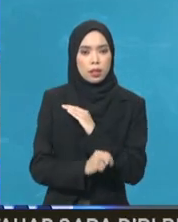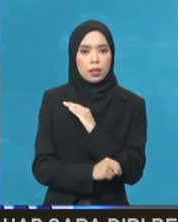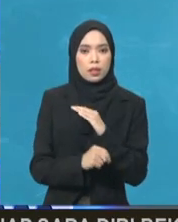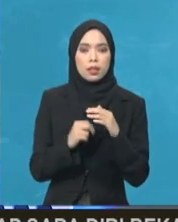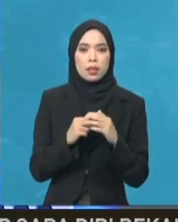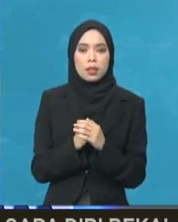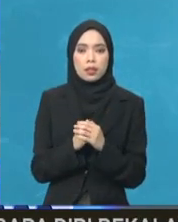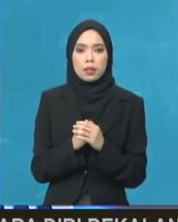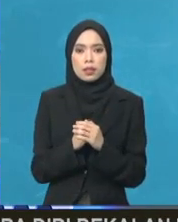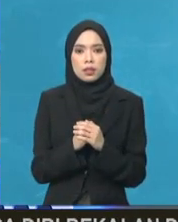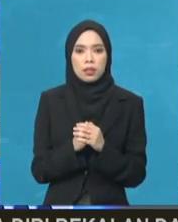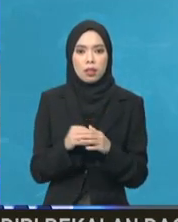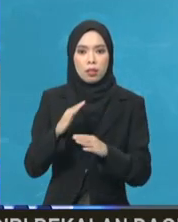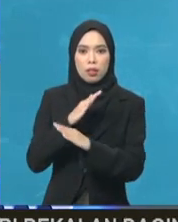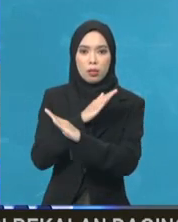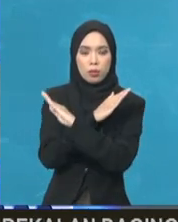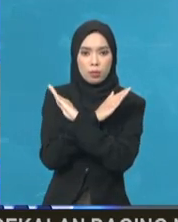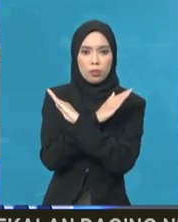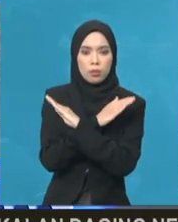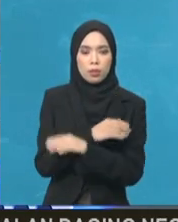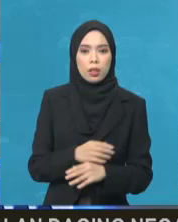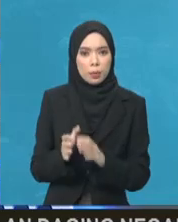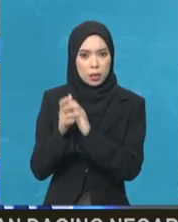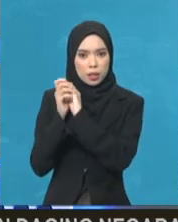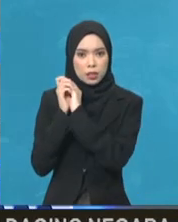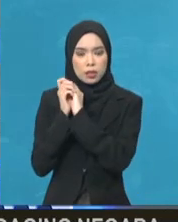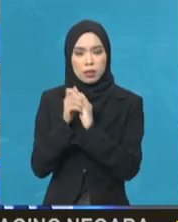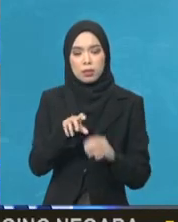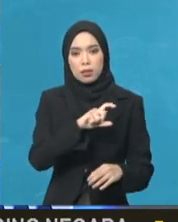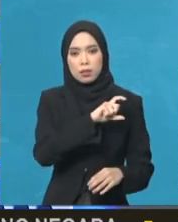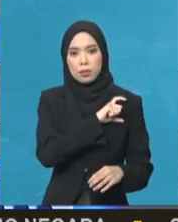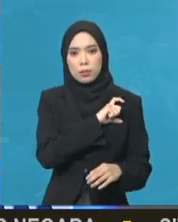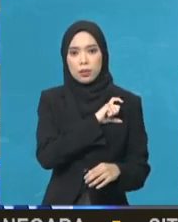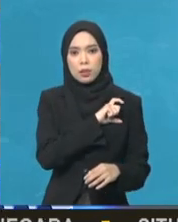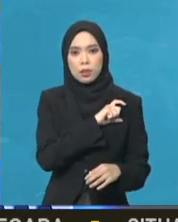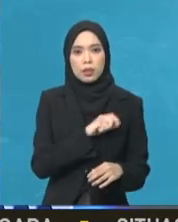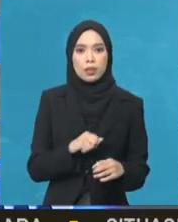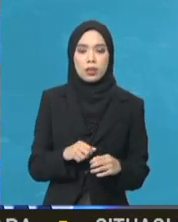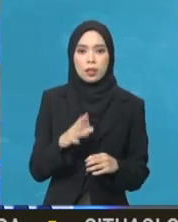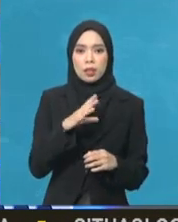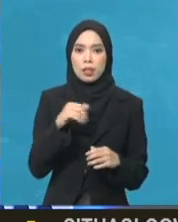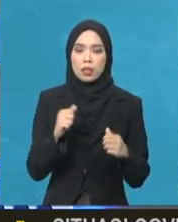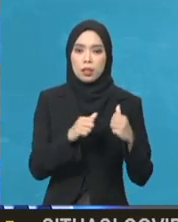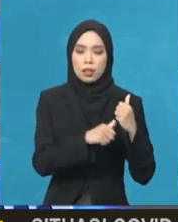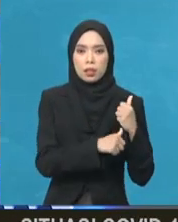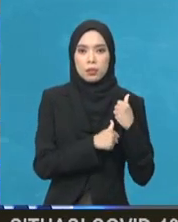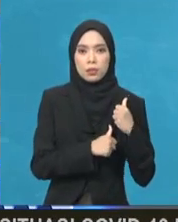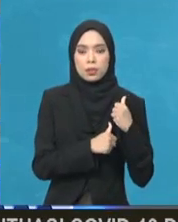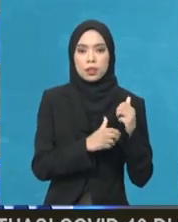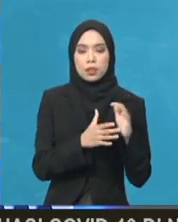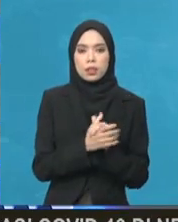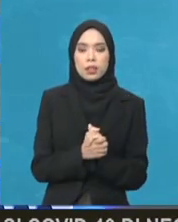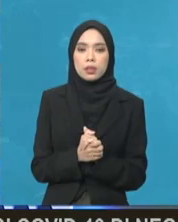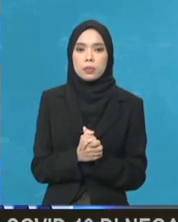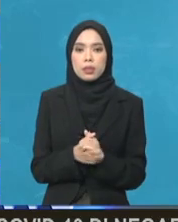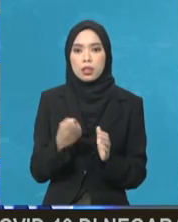Fossil kritik augmentin yang dijalankan oleh pasukan simpanan polisi company pasukan polis diraja Brunei dan Angkatan